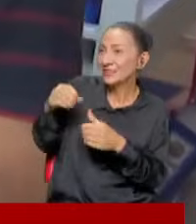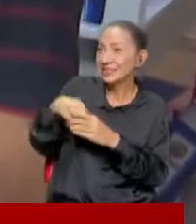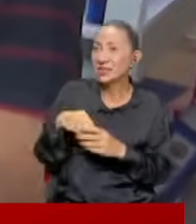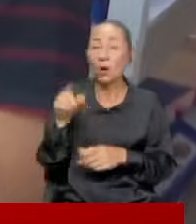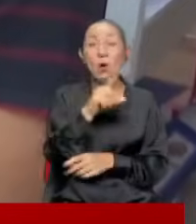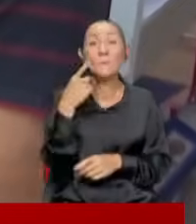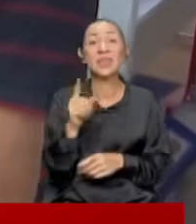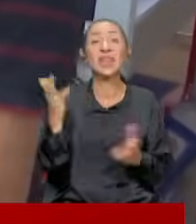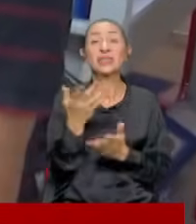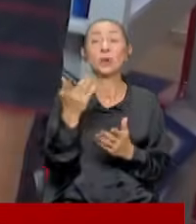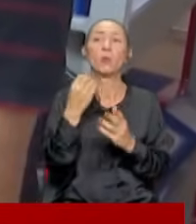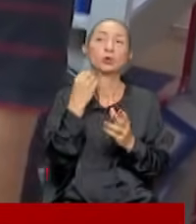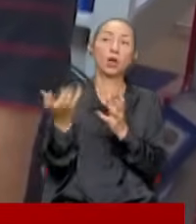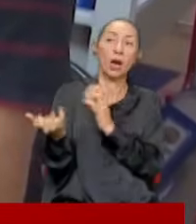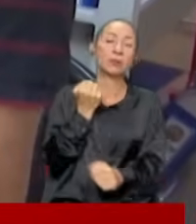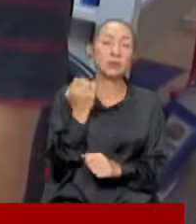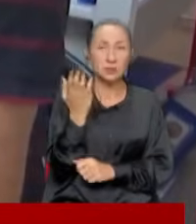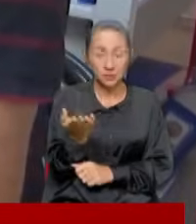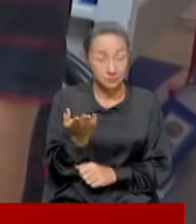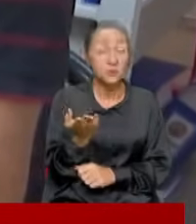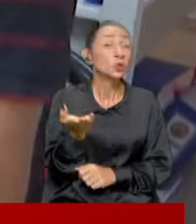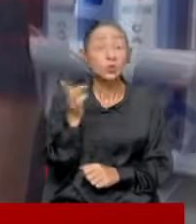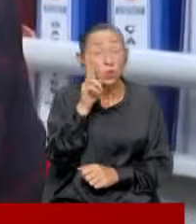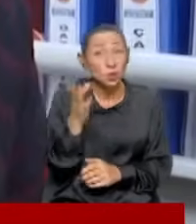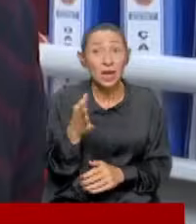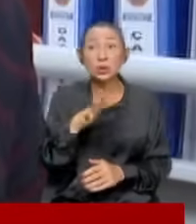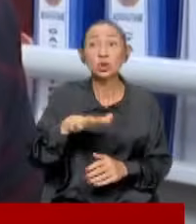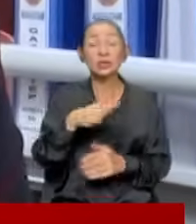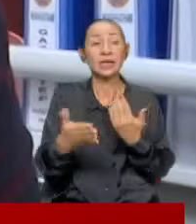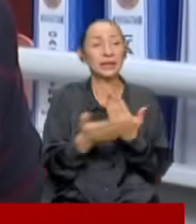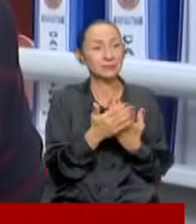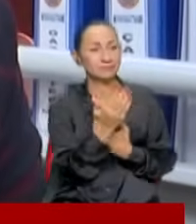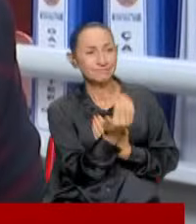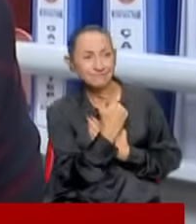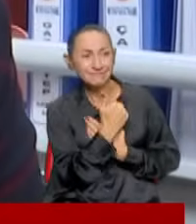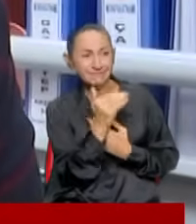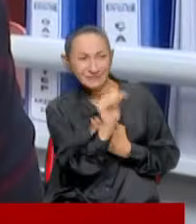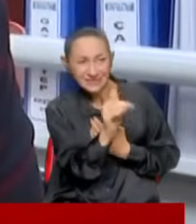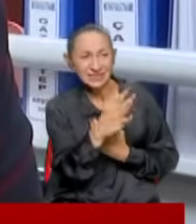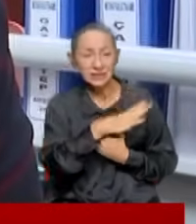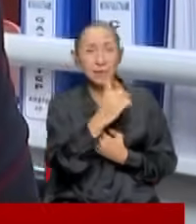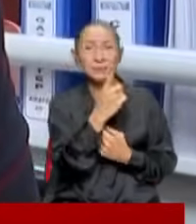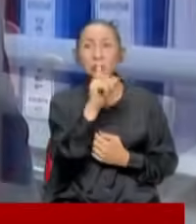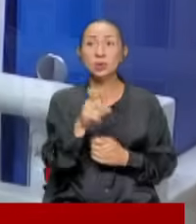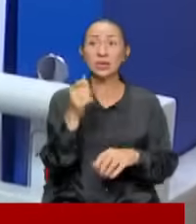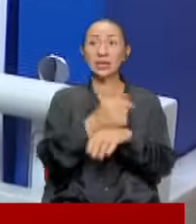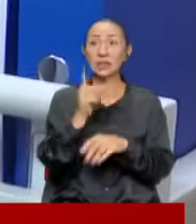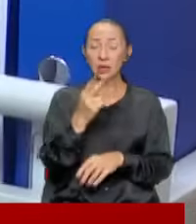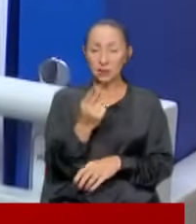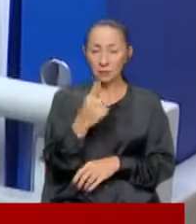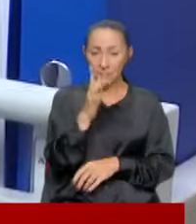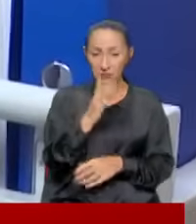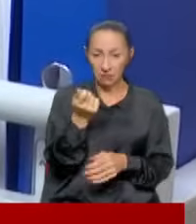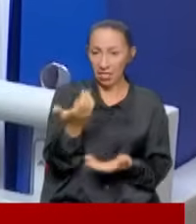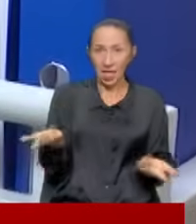10 binlerce liralık borç altına girmesi Ve sonunda sosyal destek isterken de tek bir şey sordu iktidara